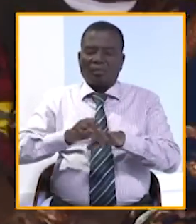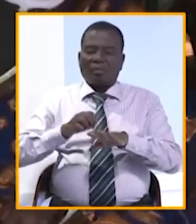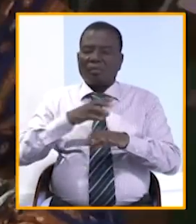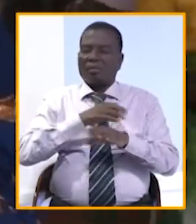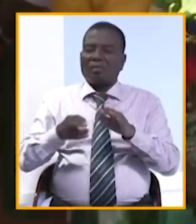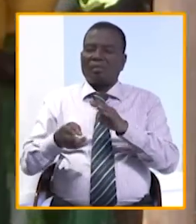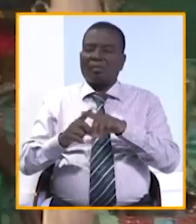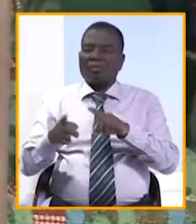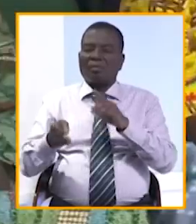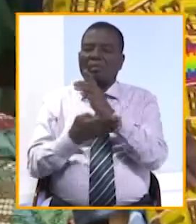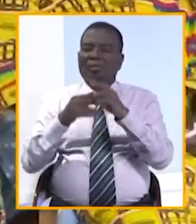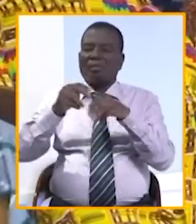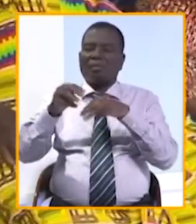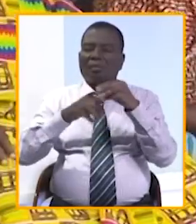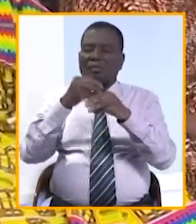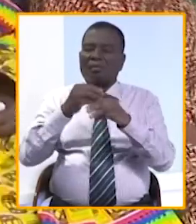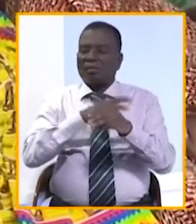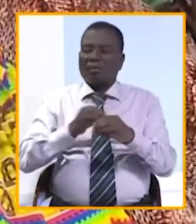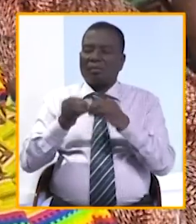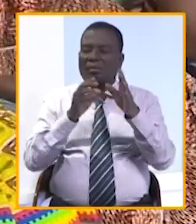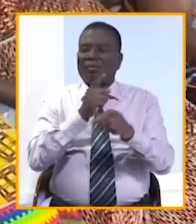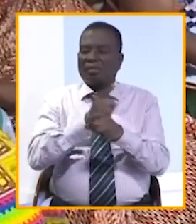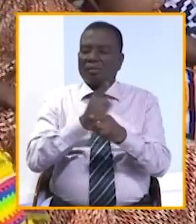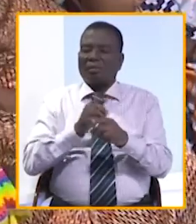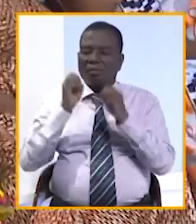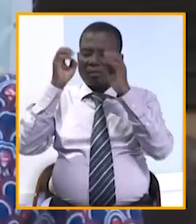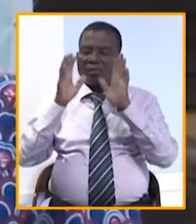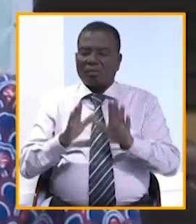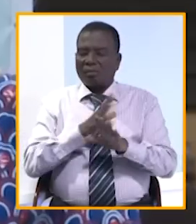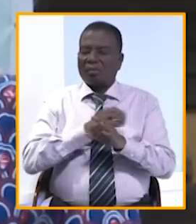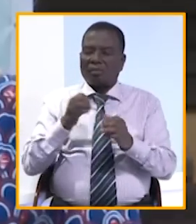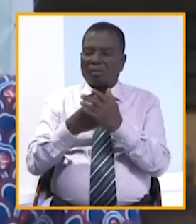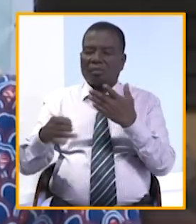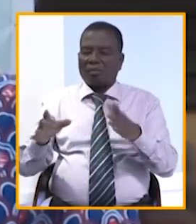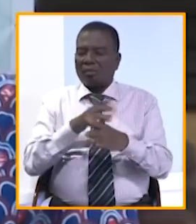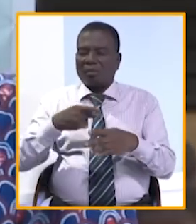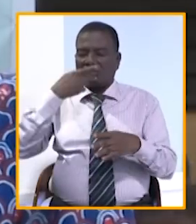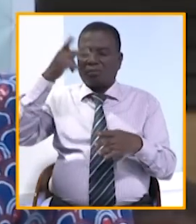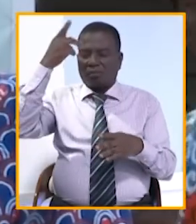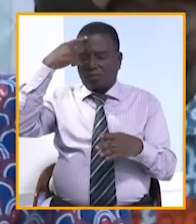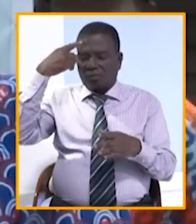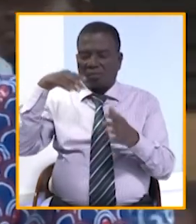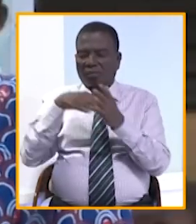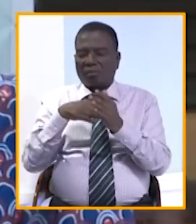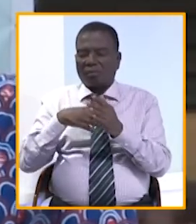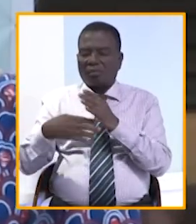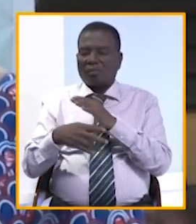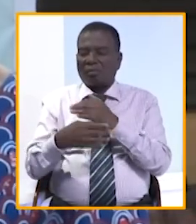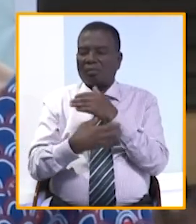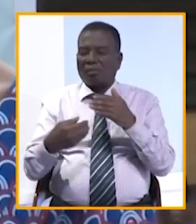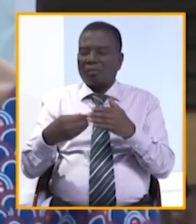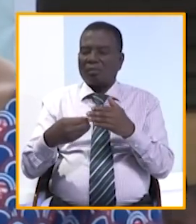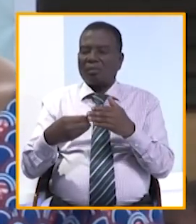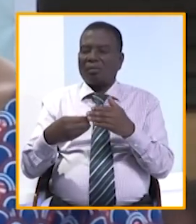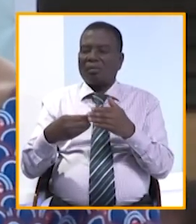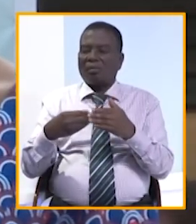Banque mondiale et le PAGDS mettent en garde enseignants, écoliers et parents d'élèves contre l'usure abusive et